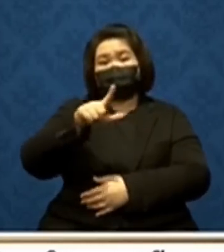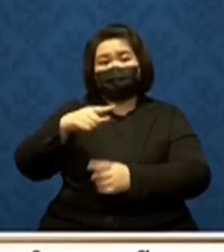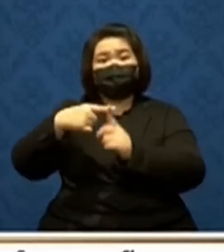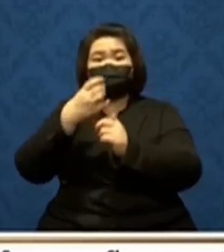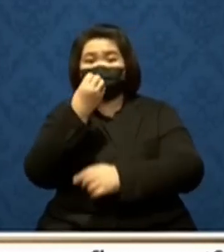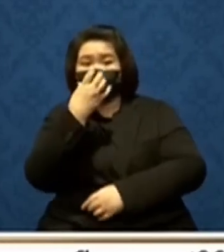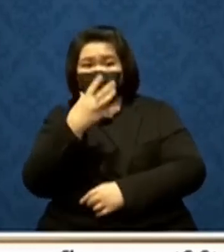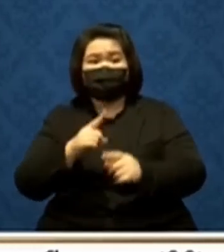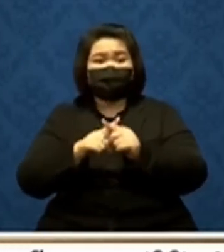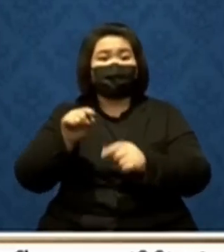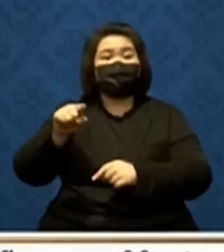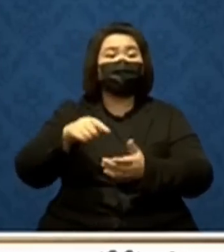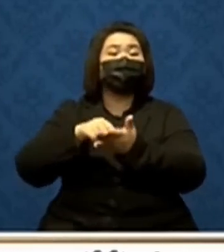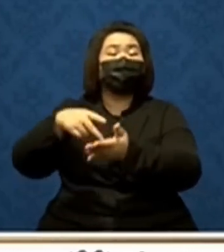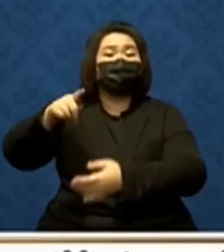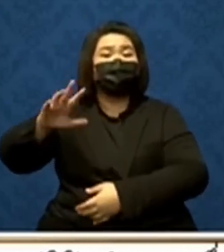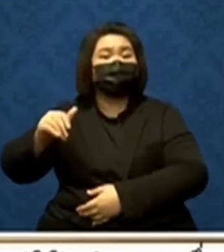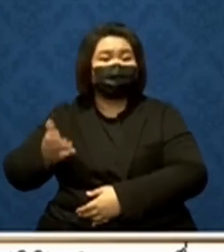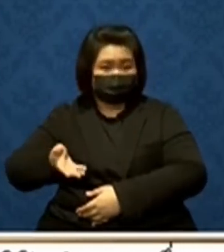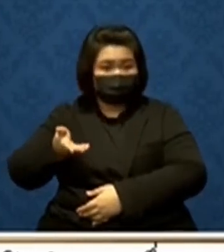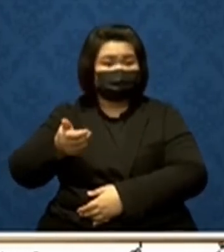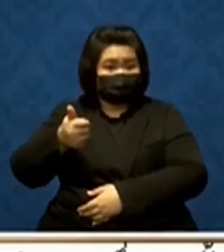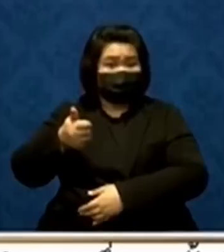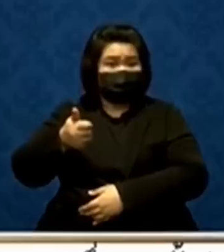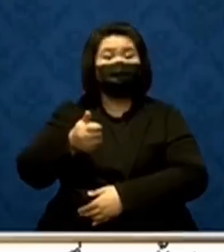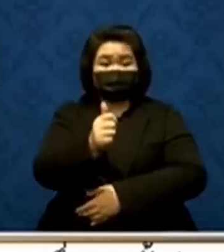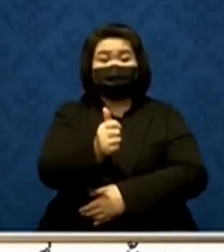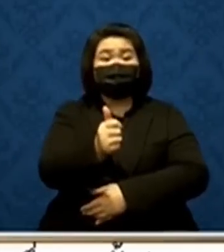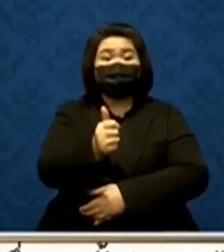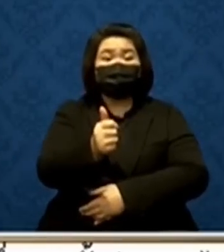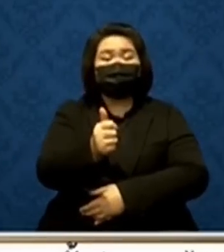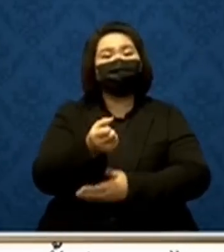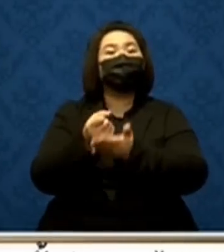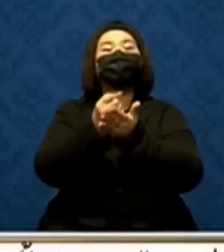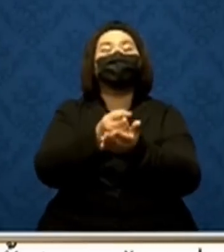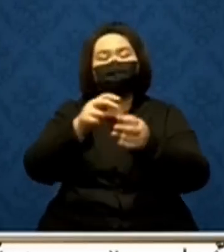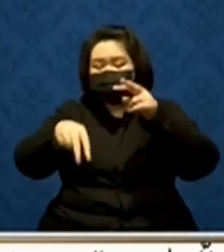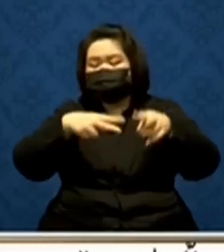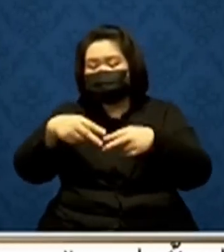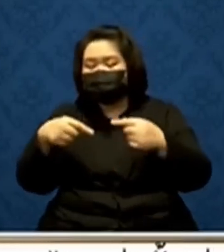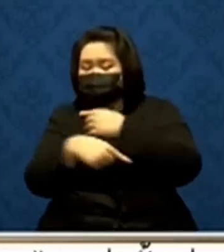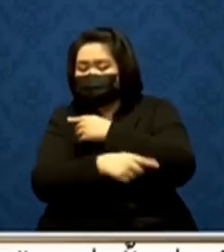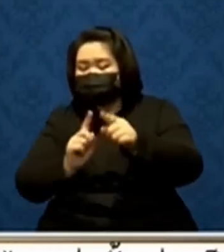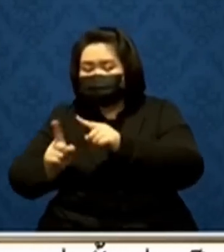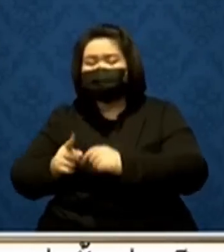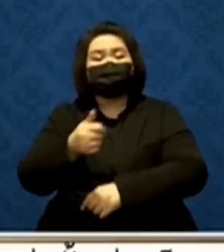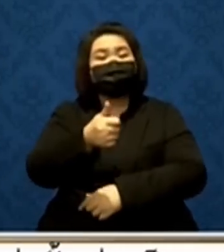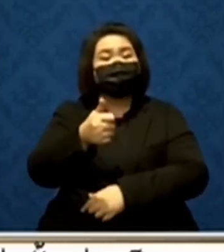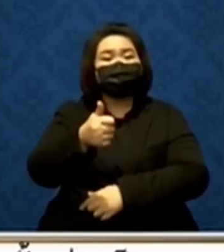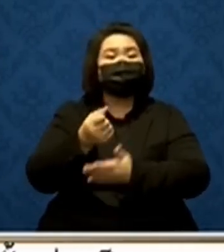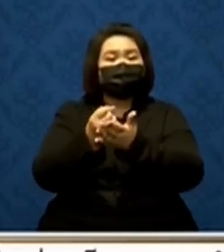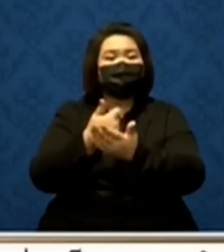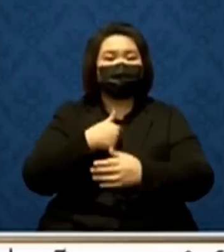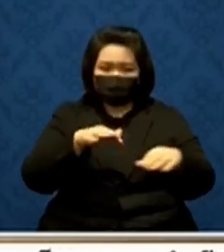0ท่านจะส่งปปชไม่มีปัญหาเลยครับดีครับจะได้ช่วยกันตรวจสอบการทุจริตไม่ว่าที่ไหนก็ตาม